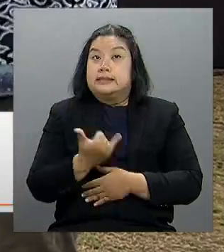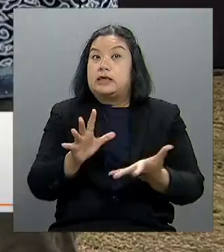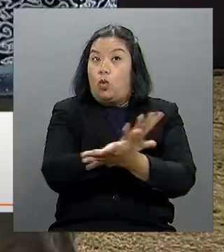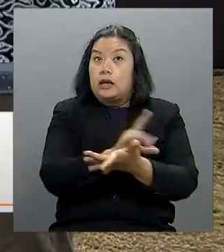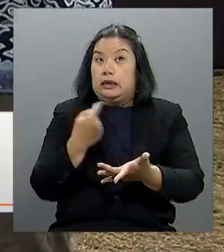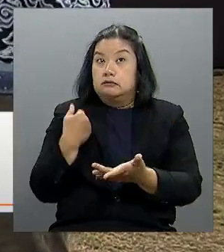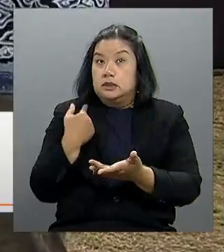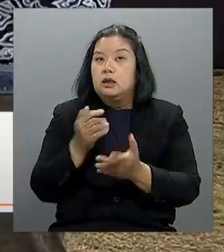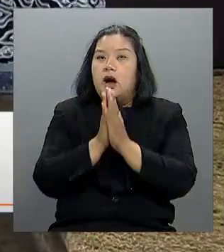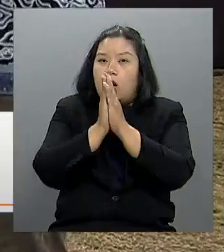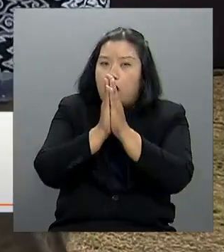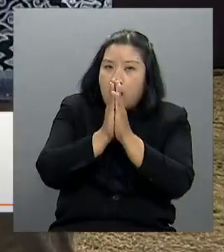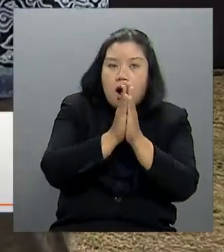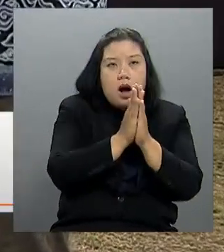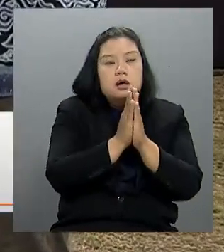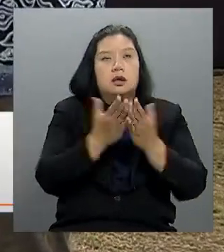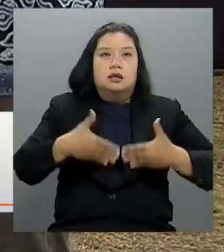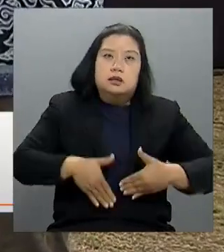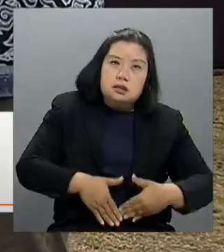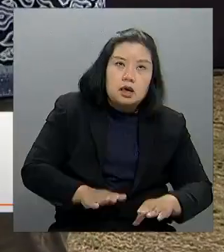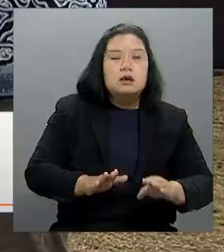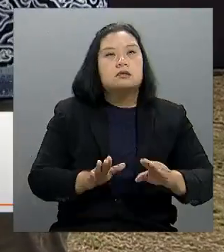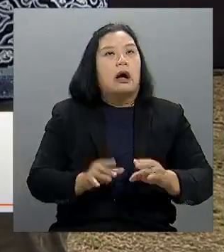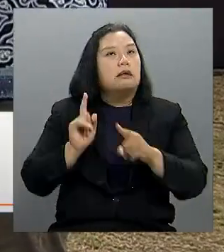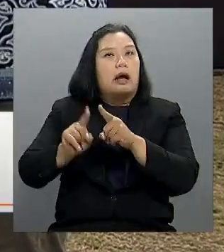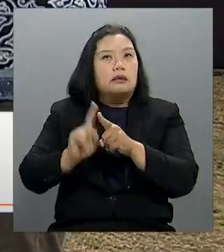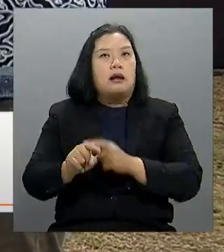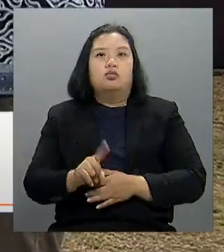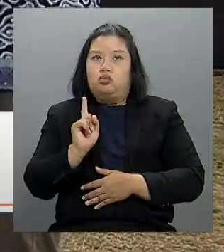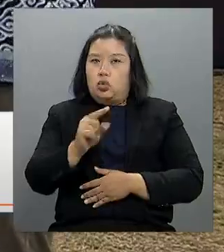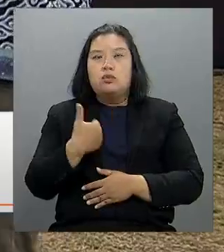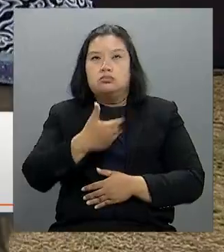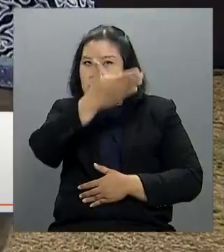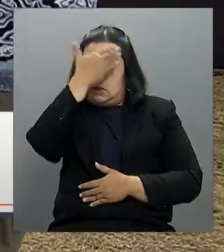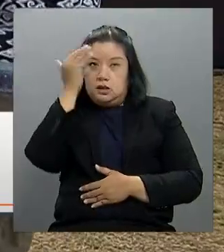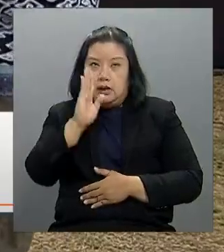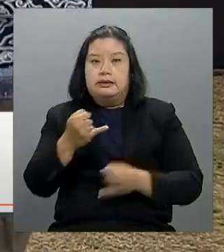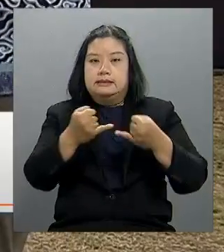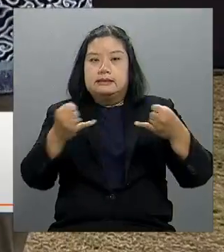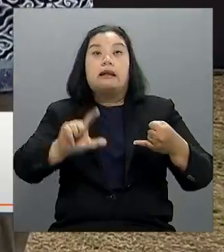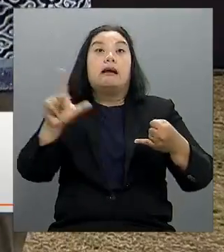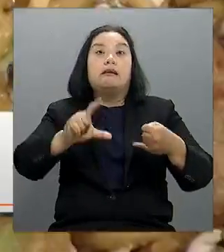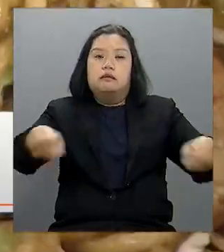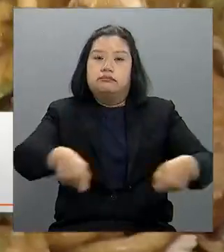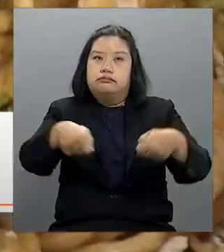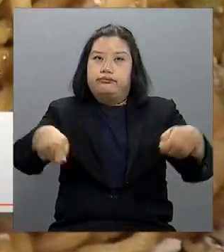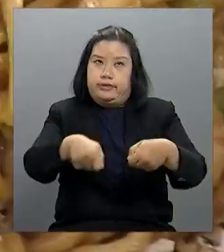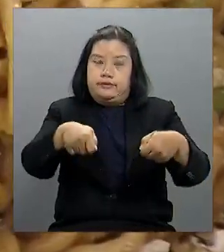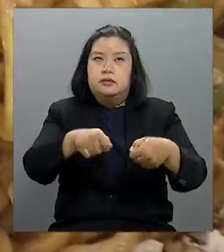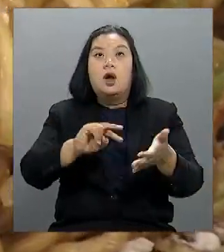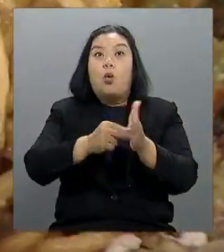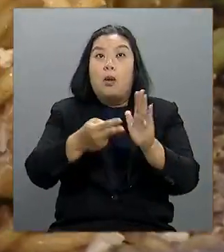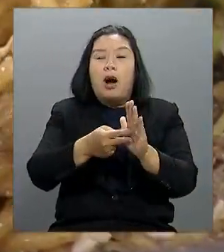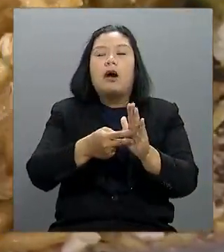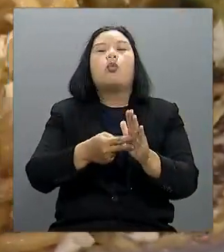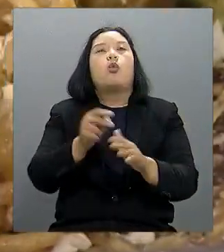ประเพณีของงานวันเกิดเรื่องอะไรแบบนี้สิ่งที่เราไม่ขาดก็คือการผัดหมี่ฮกเกี้ยน ค่ะเพราะว่าอะไรคะ หมายถึงอายุยืนค่ะ อ๋